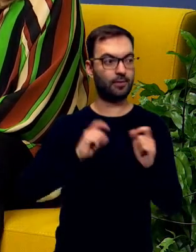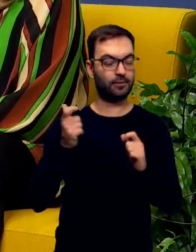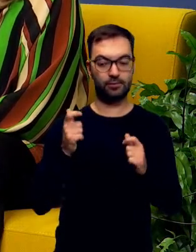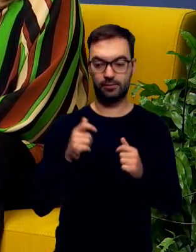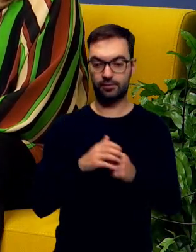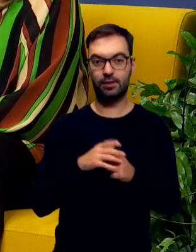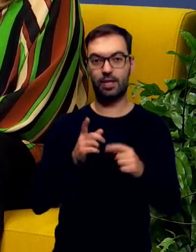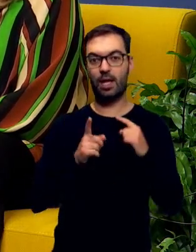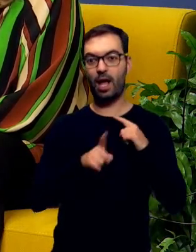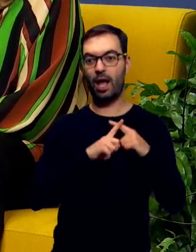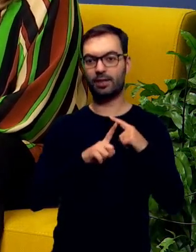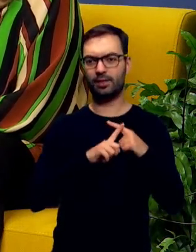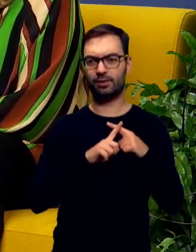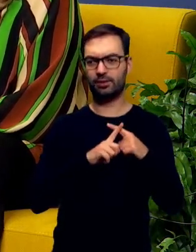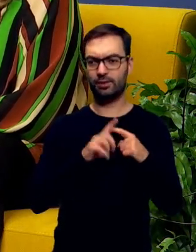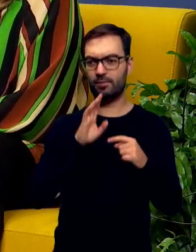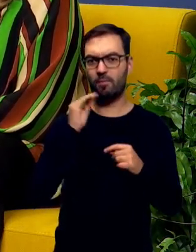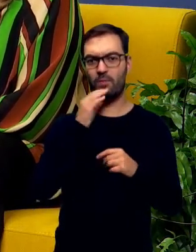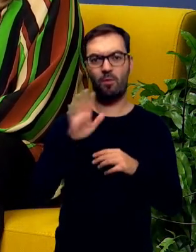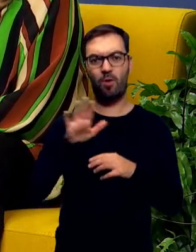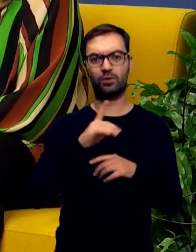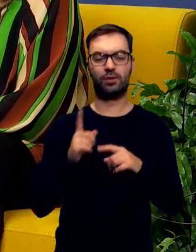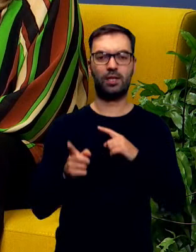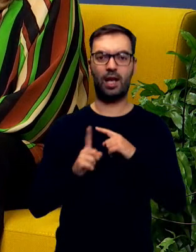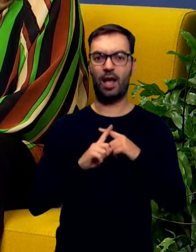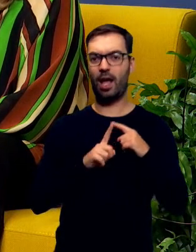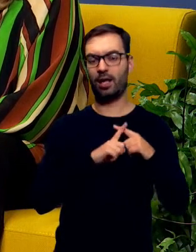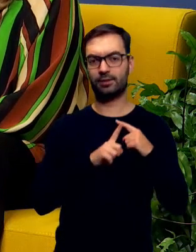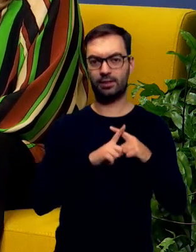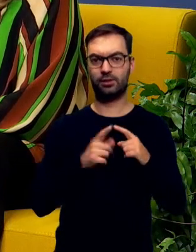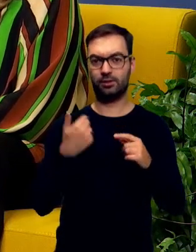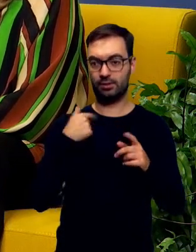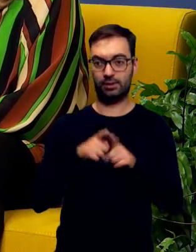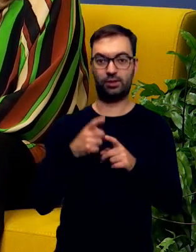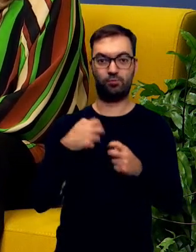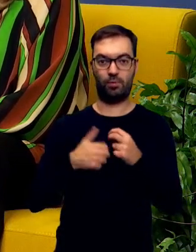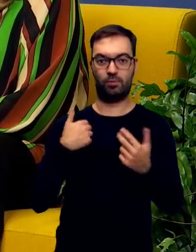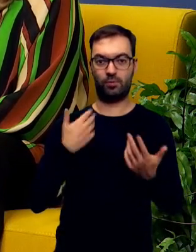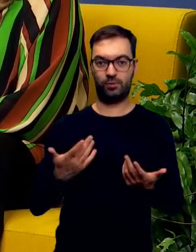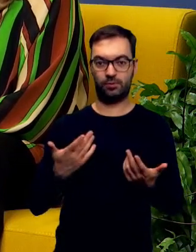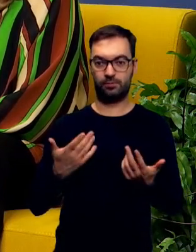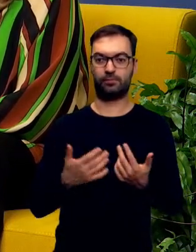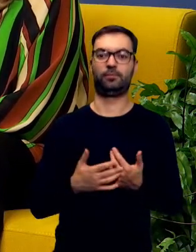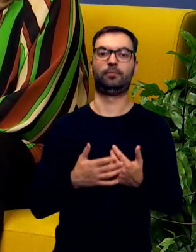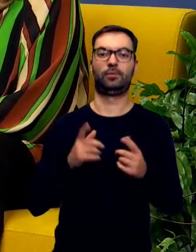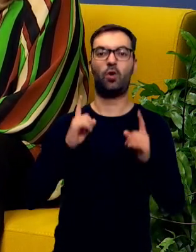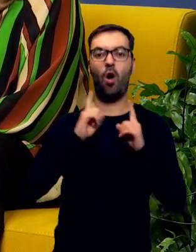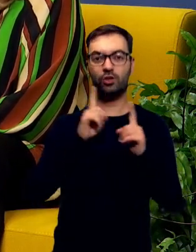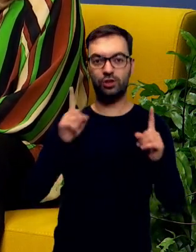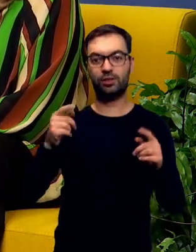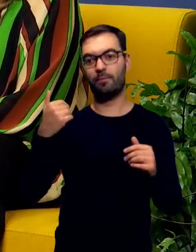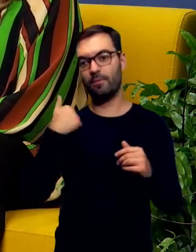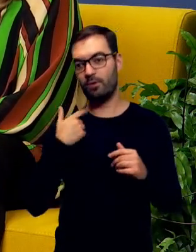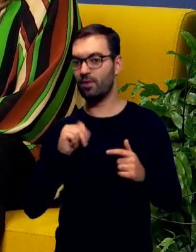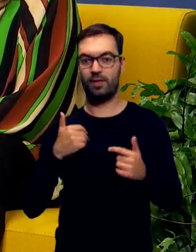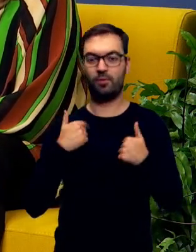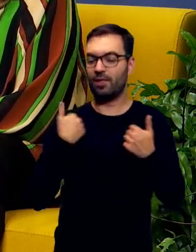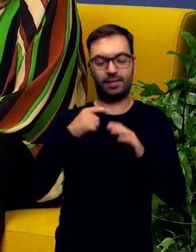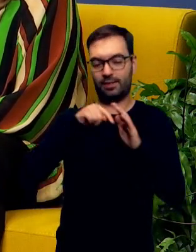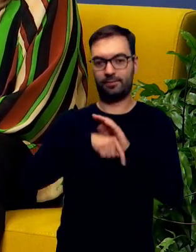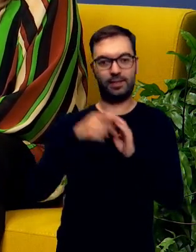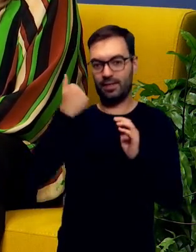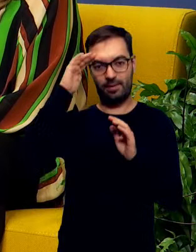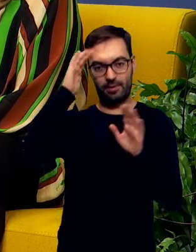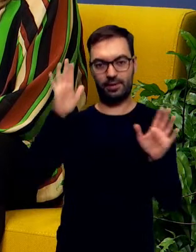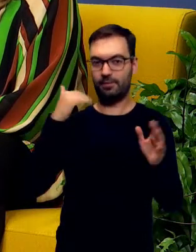wypadku harcerze gdzieś chyba na Pomorzu, prawda? Tam też był problem taki, czy to ostrzeżenie było, czy nie było, ja nie chcę wchodzić w szczegóły,